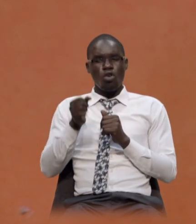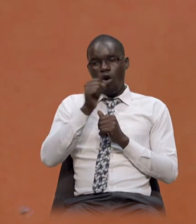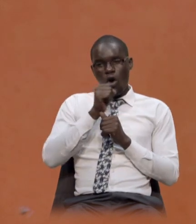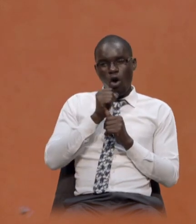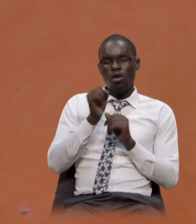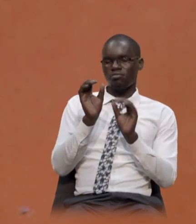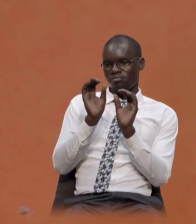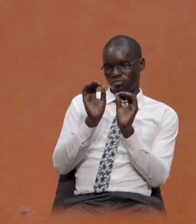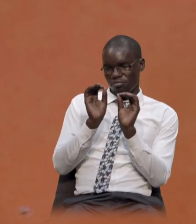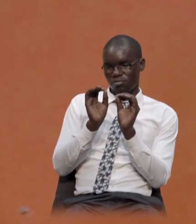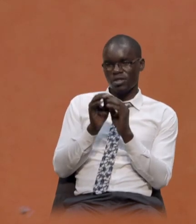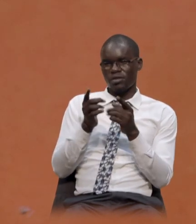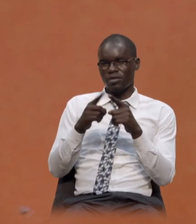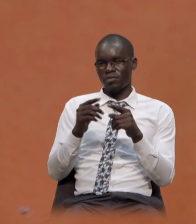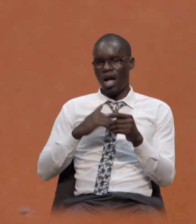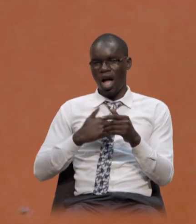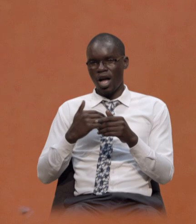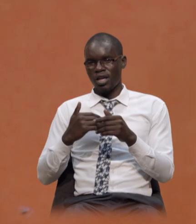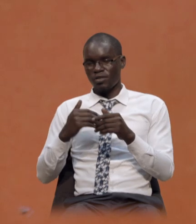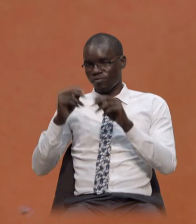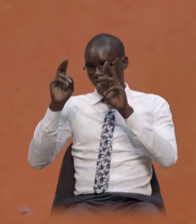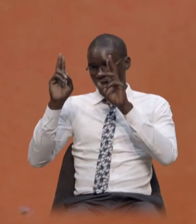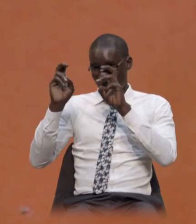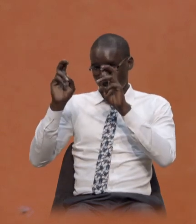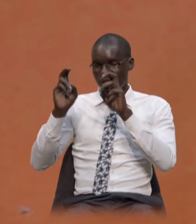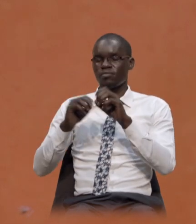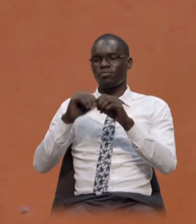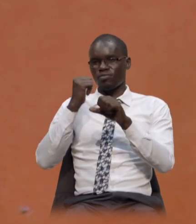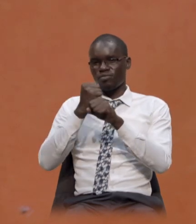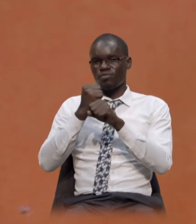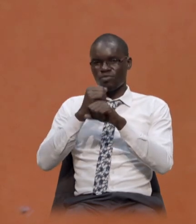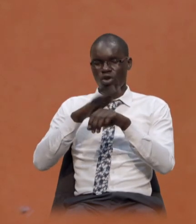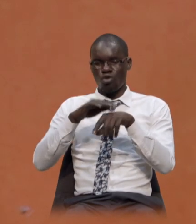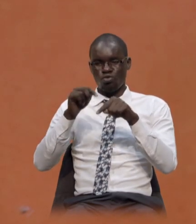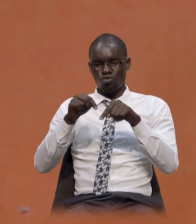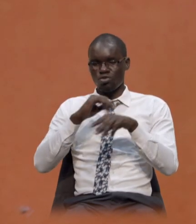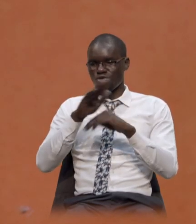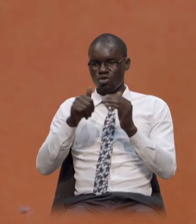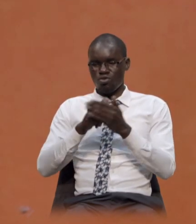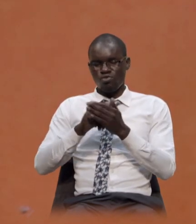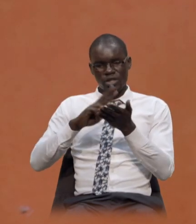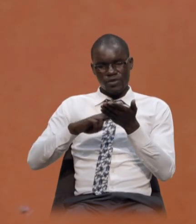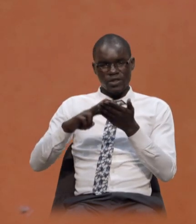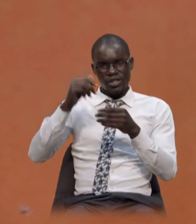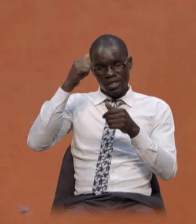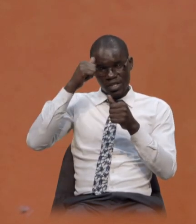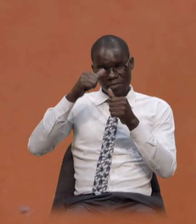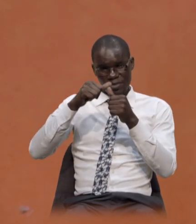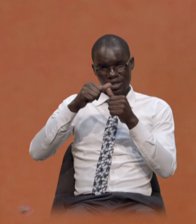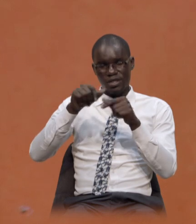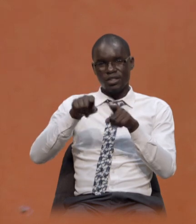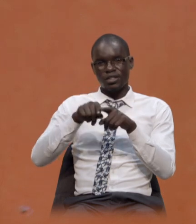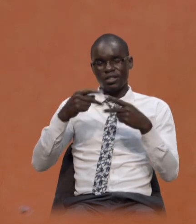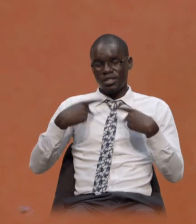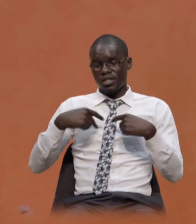it's not new, but it's not old. There's a theme we are working on today. The verses we are going to discuss today are reminders. So the guys who are going